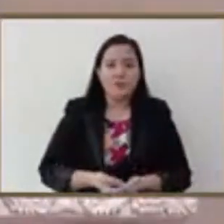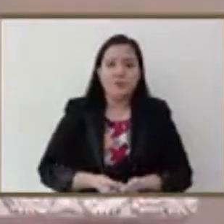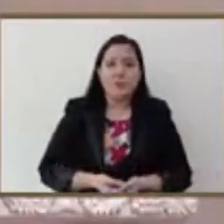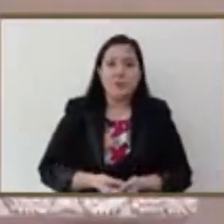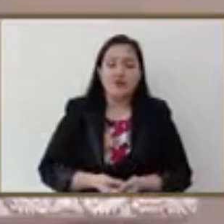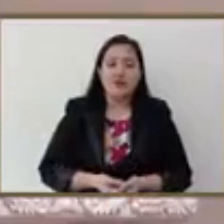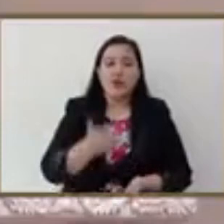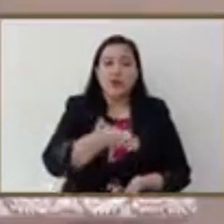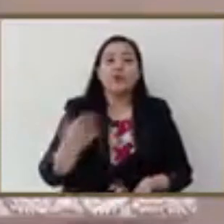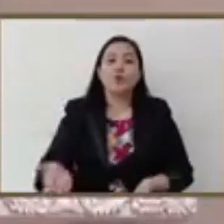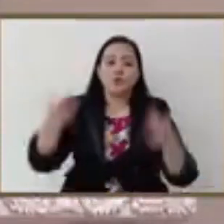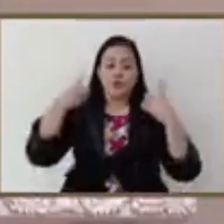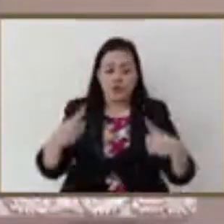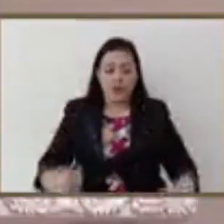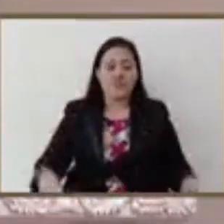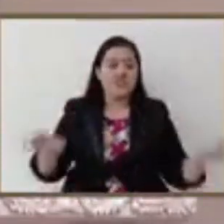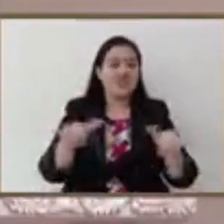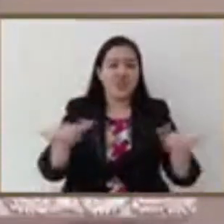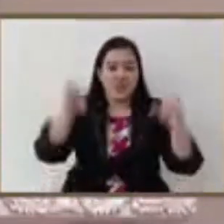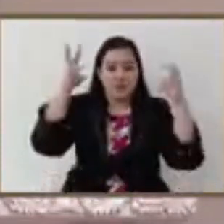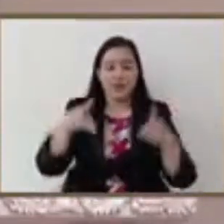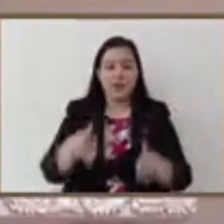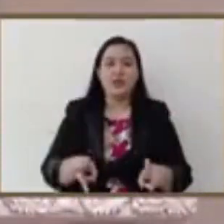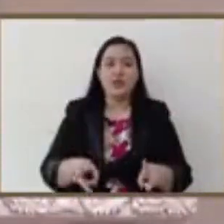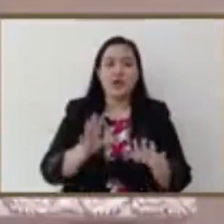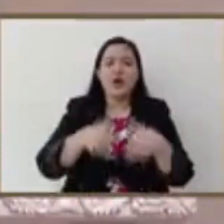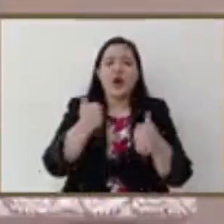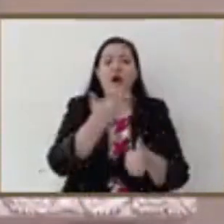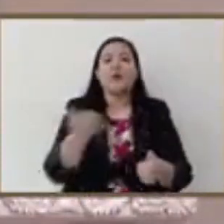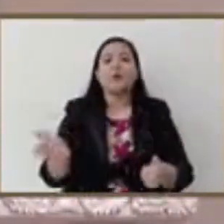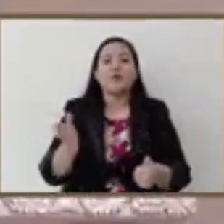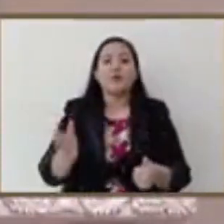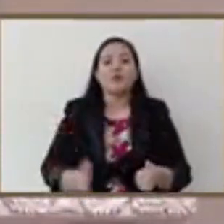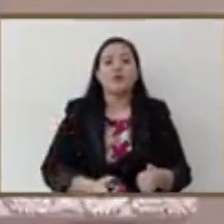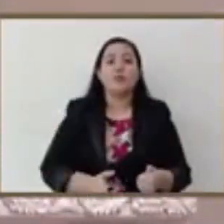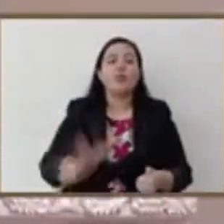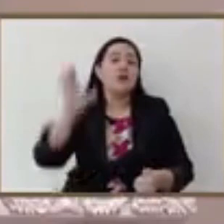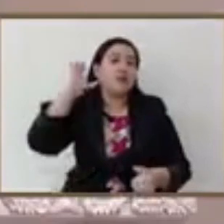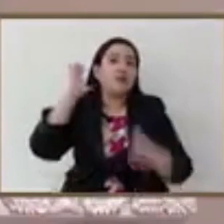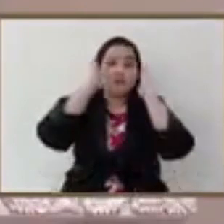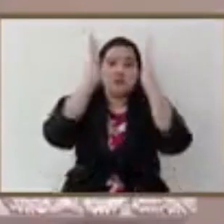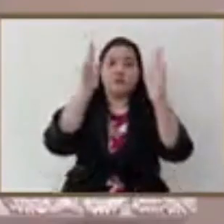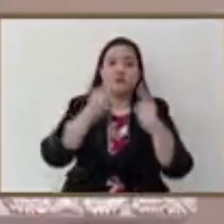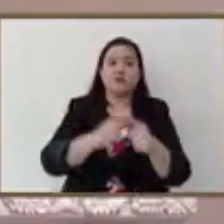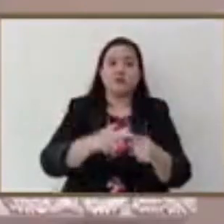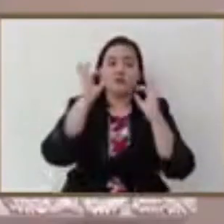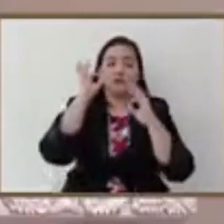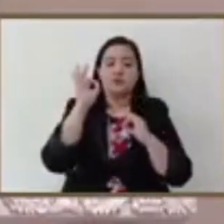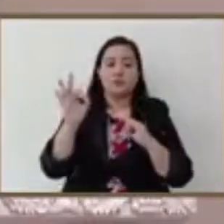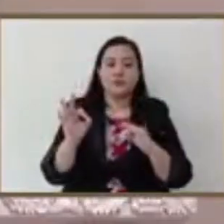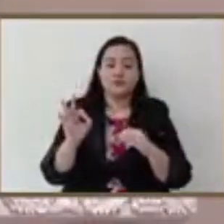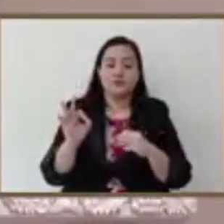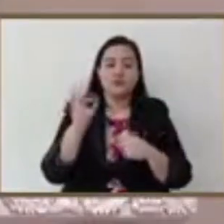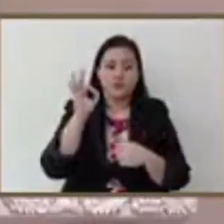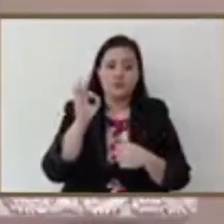ninyo. Yung kung paano kayo nakikinig dito, ina-adapt ninyo. Kung paano kayo, ano ang naririnig nyo